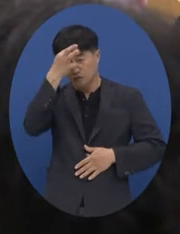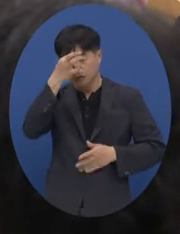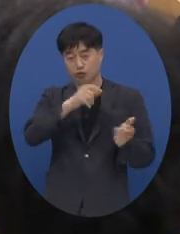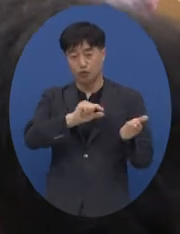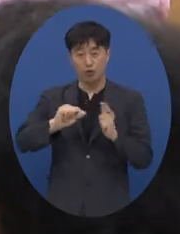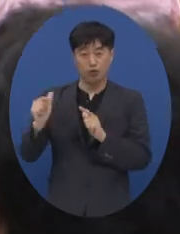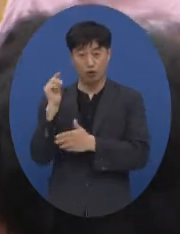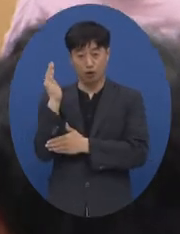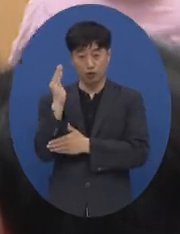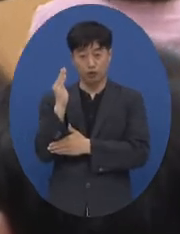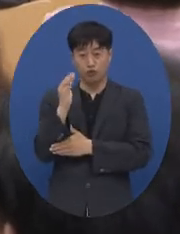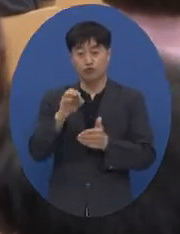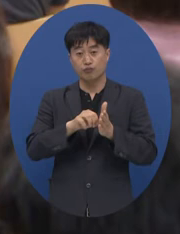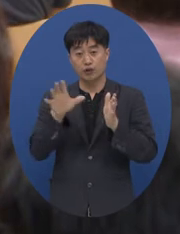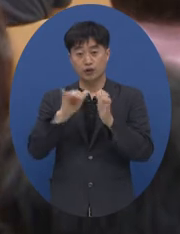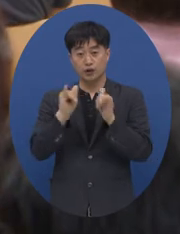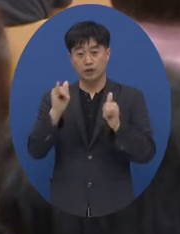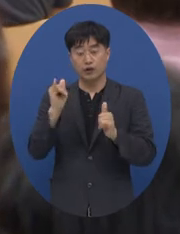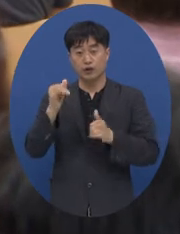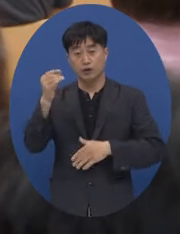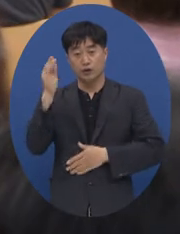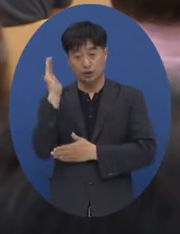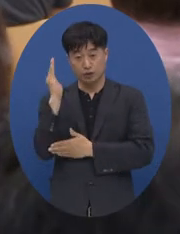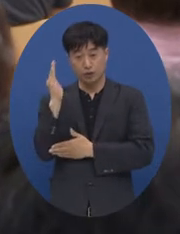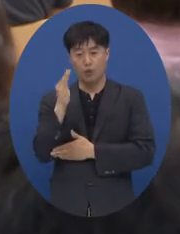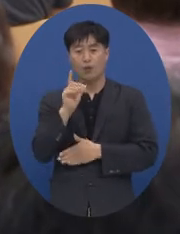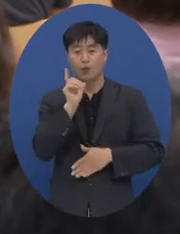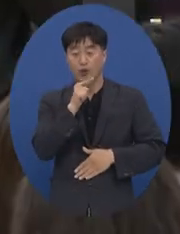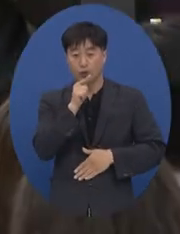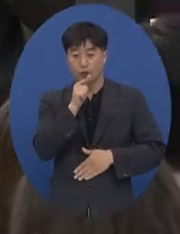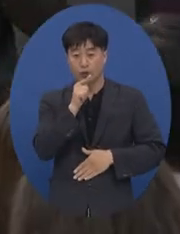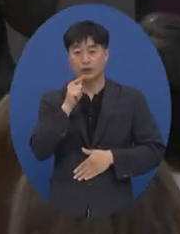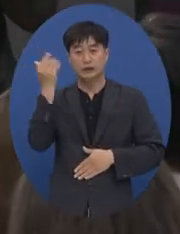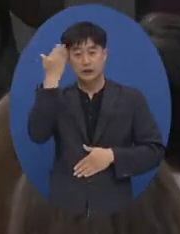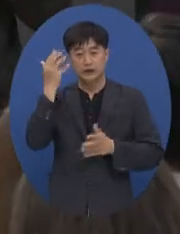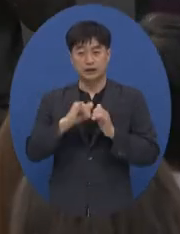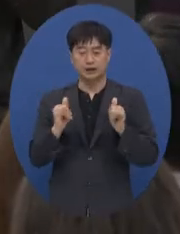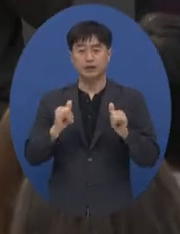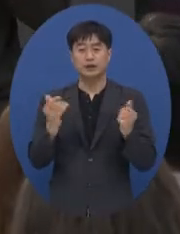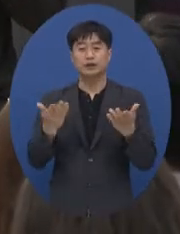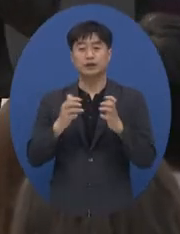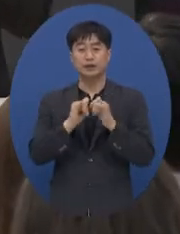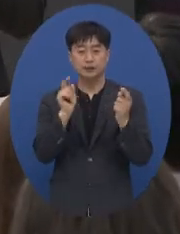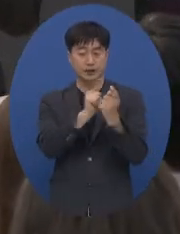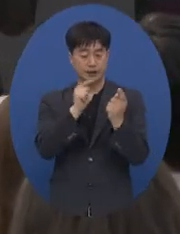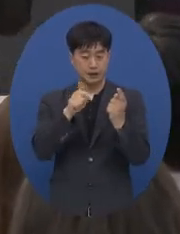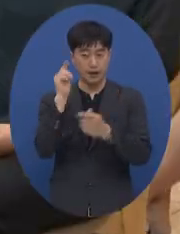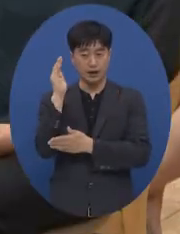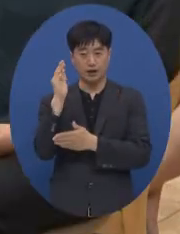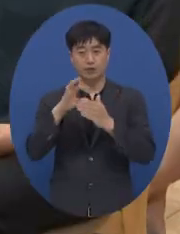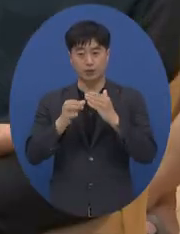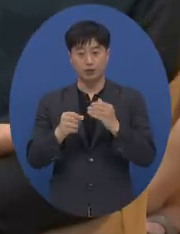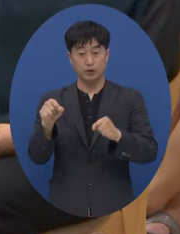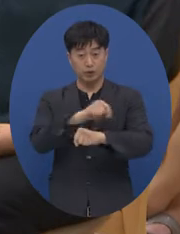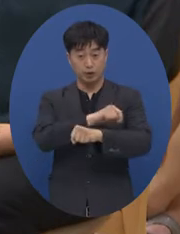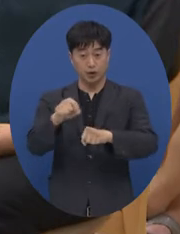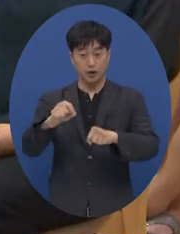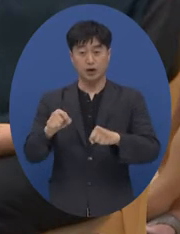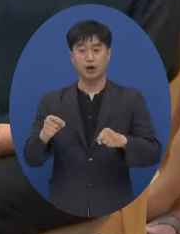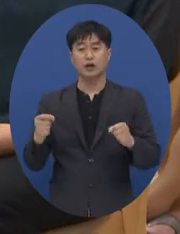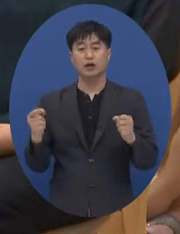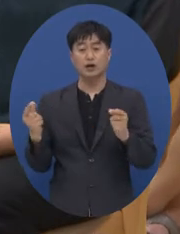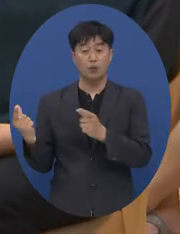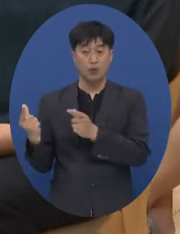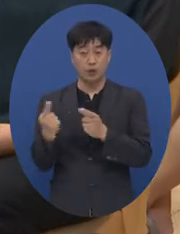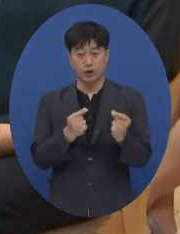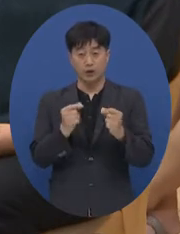강사나 유명인에게 노하우를 듣는 경기도청 월요 지식인. 직원을 대상으로 한 강의 프로그램인데 이날은 특별히 같은